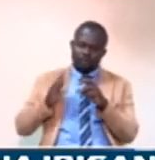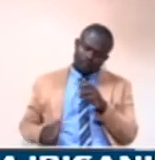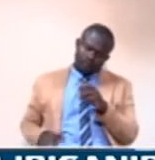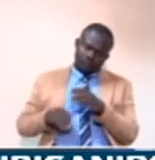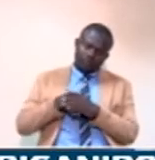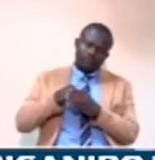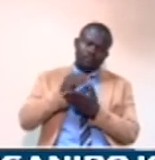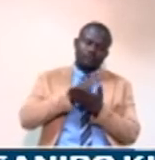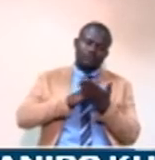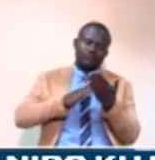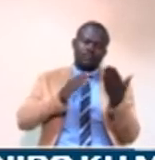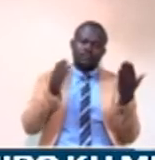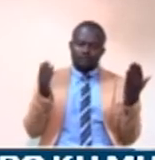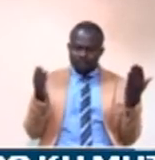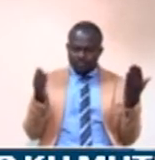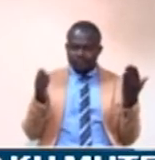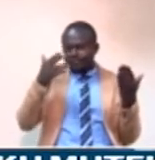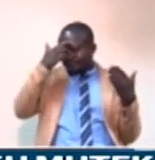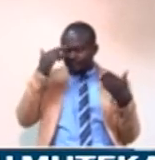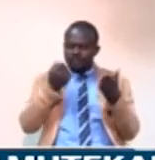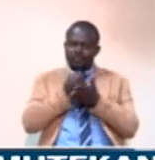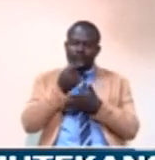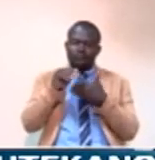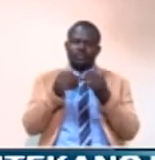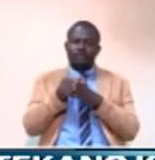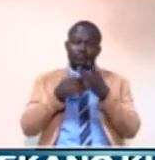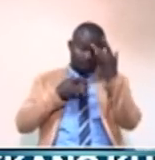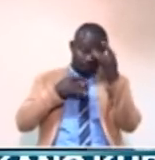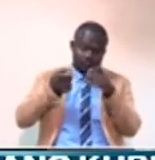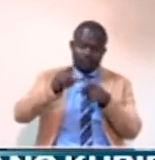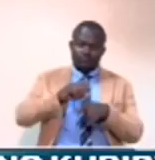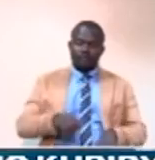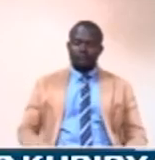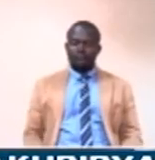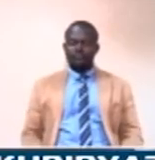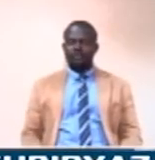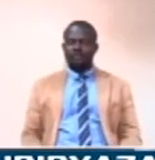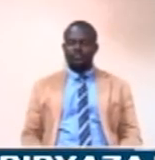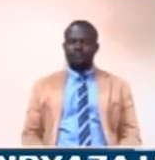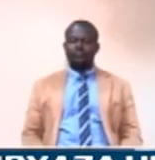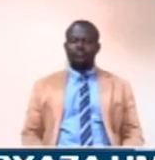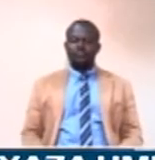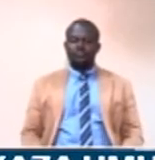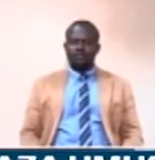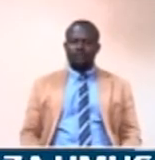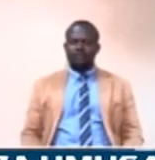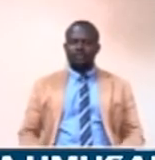iri muri zimwe mu mpamvu zituma iki cyorezo cyiyongera. Reka tubibaze Mbabazi Dorothy.